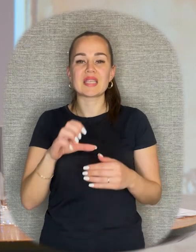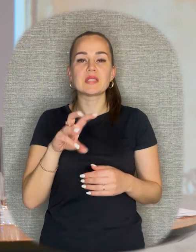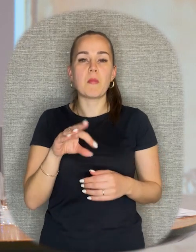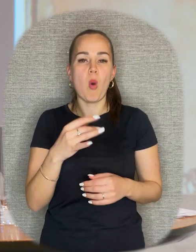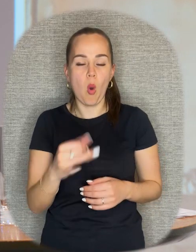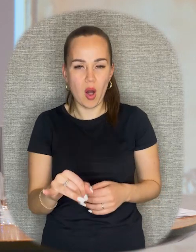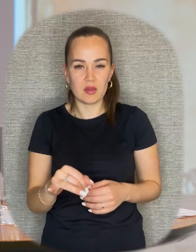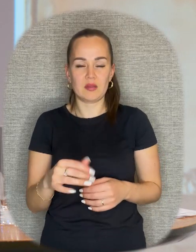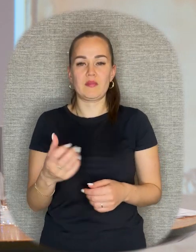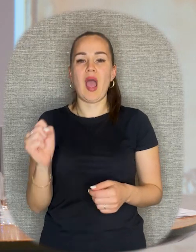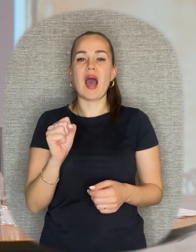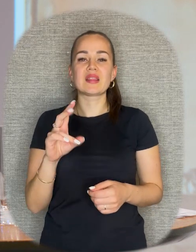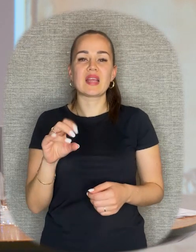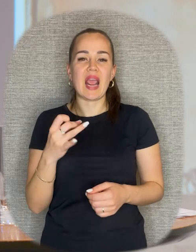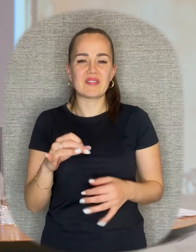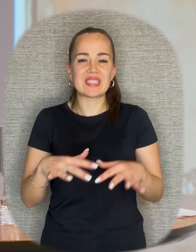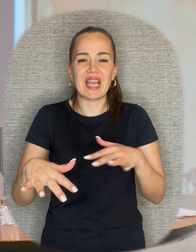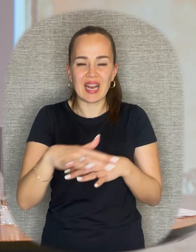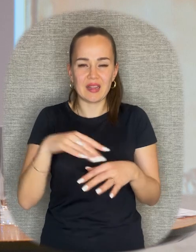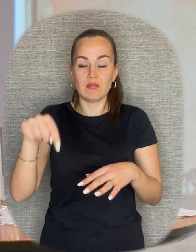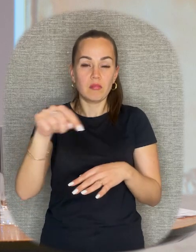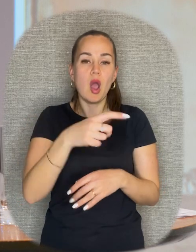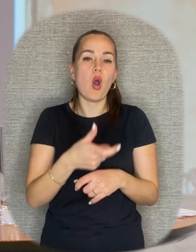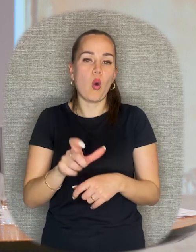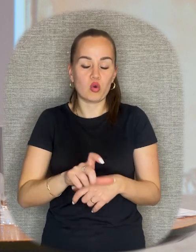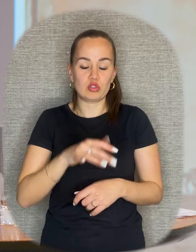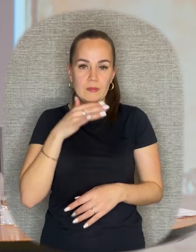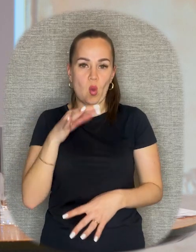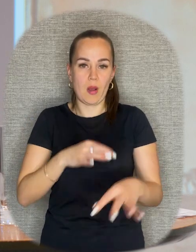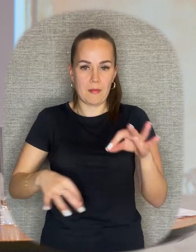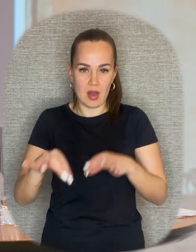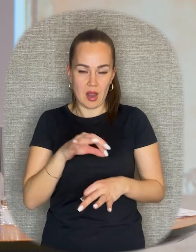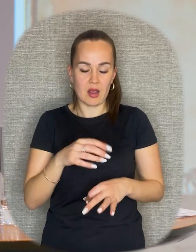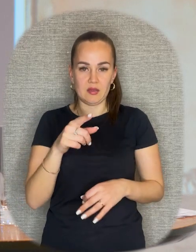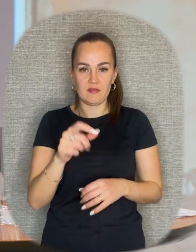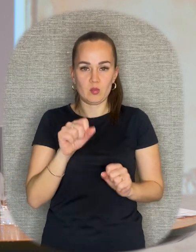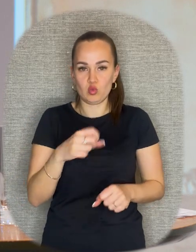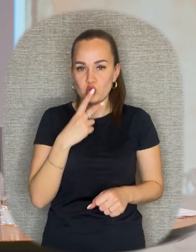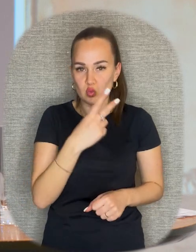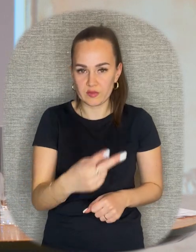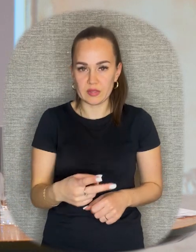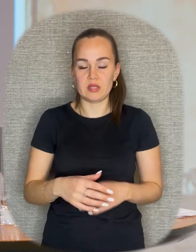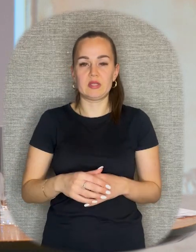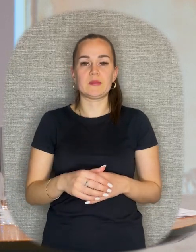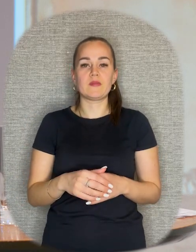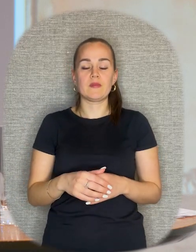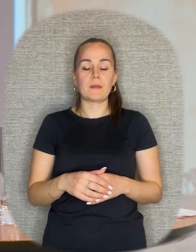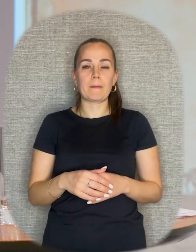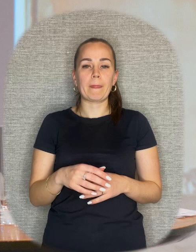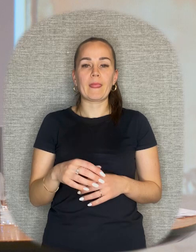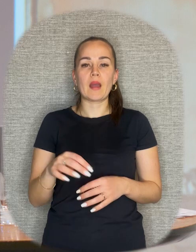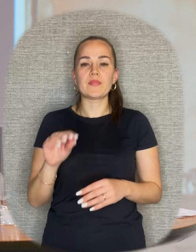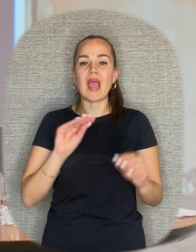смольным у Финляндского вокзала на месте андреевского нка прок Многие из них потом увидим устройство прямого въезда на